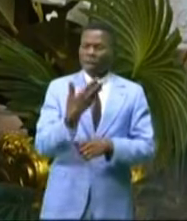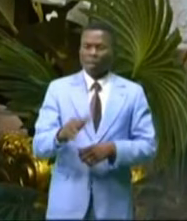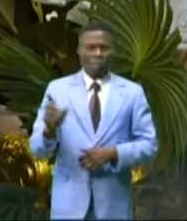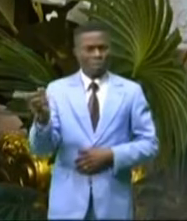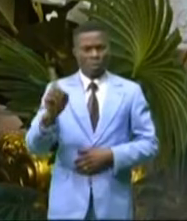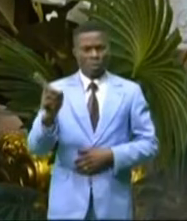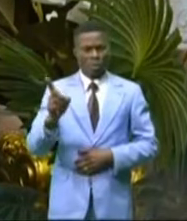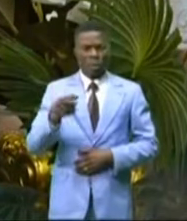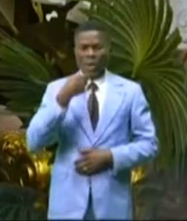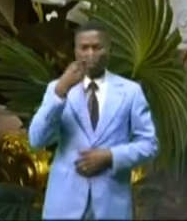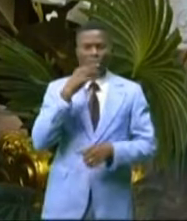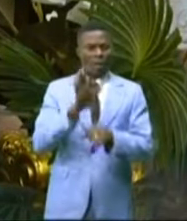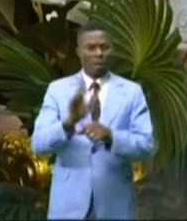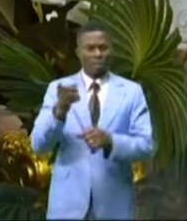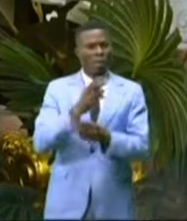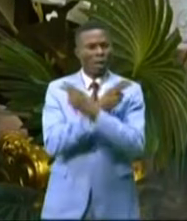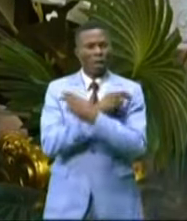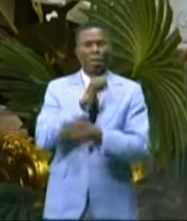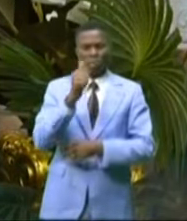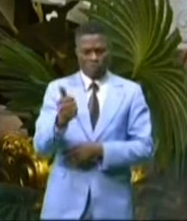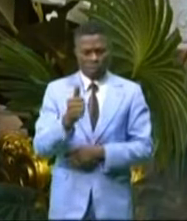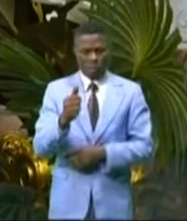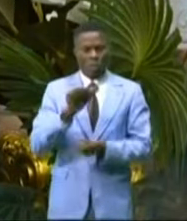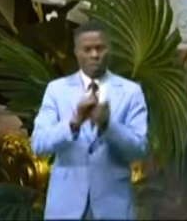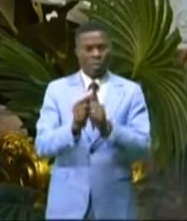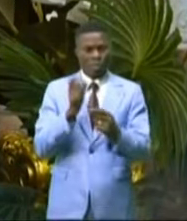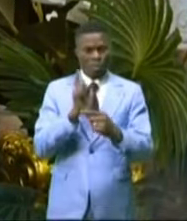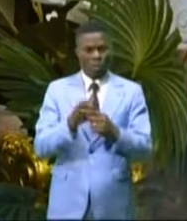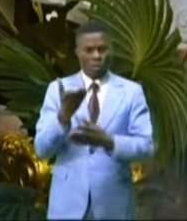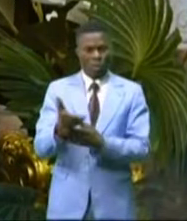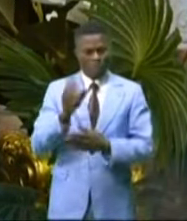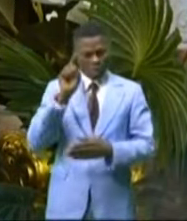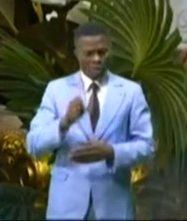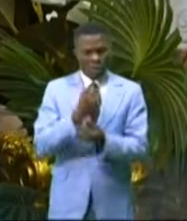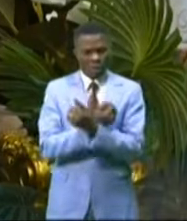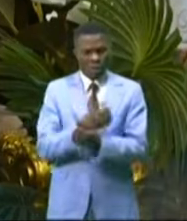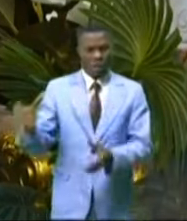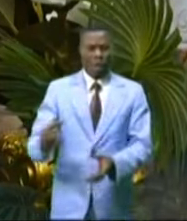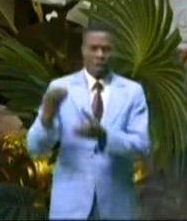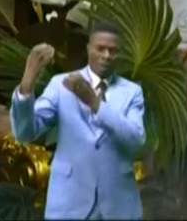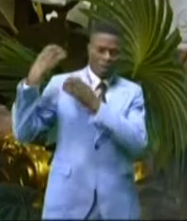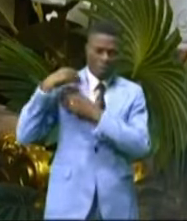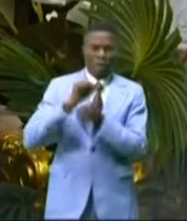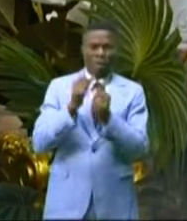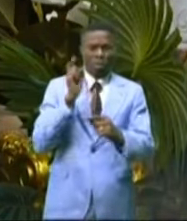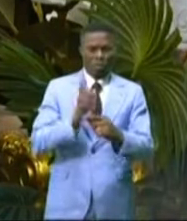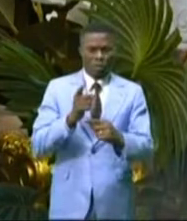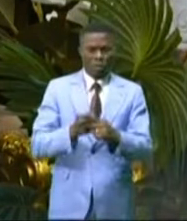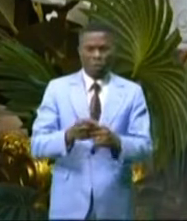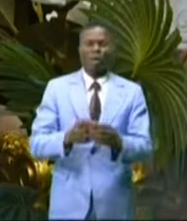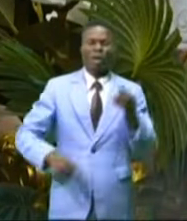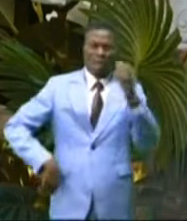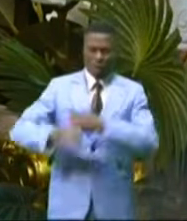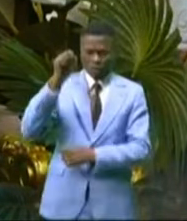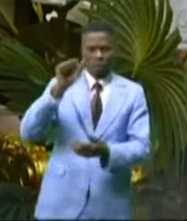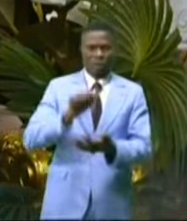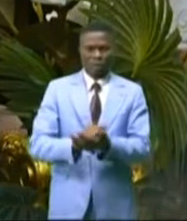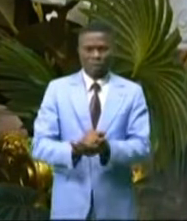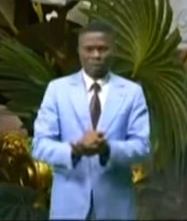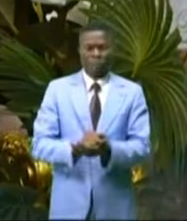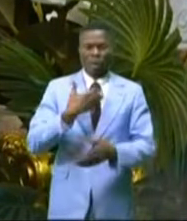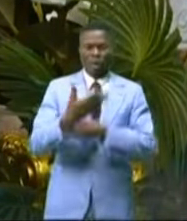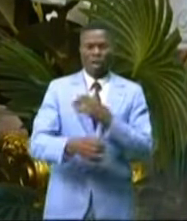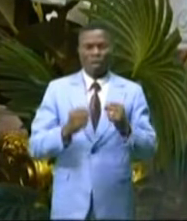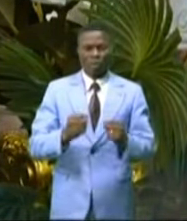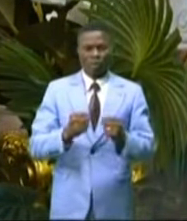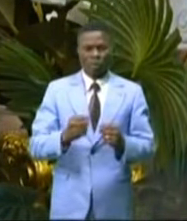je n'aime pas tourner le dos face à à une difficulté j'aime bien prendre la charge de cette difficulté enfin d'éradiquer cela et je feraai de mon